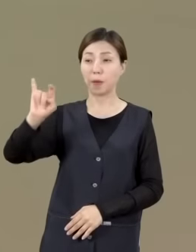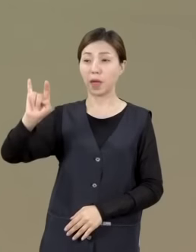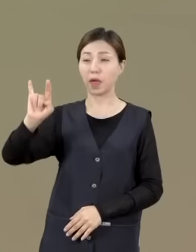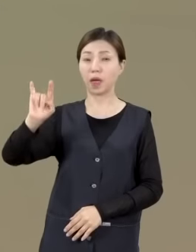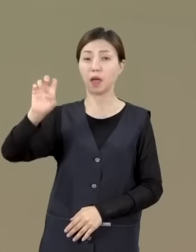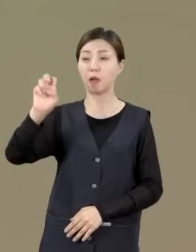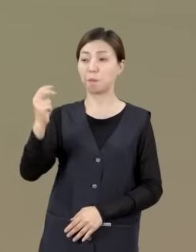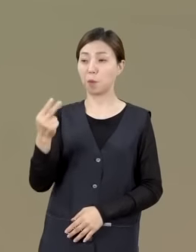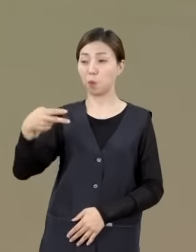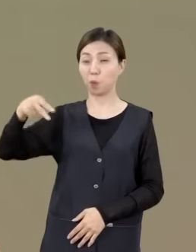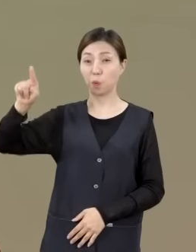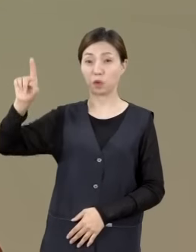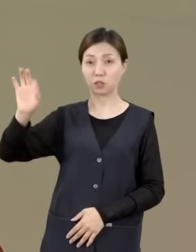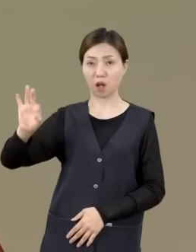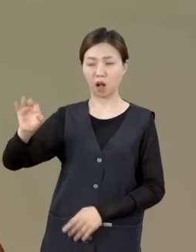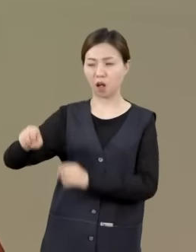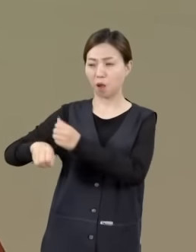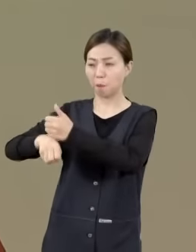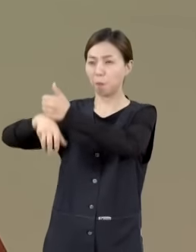묘상